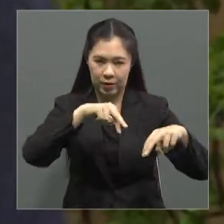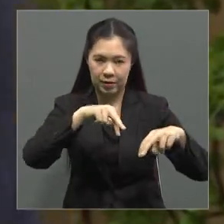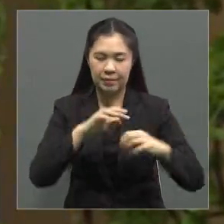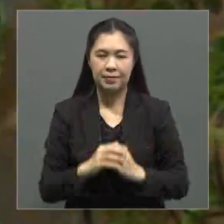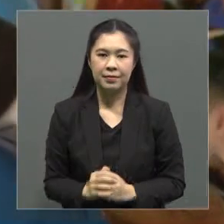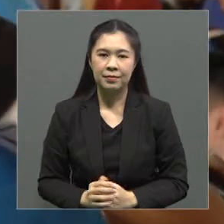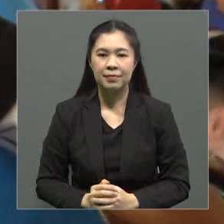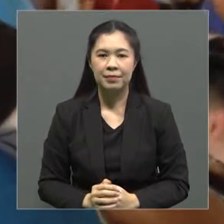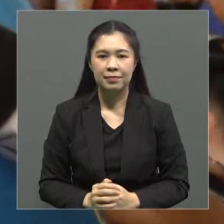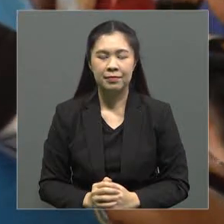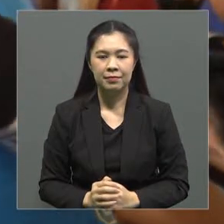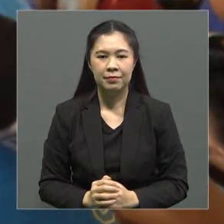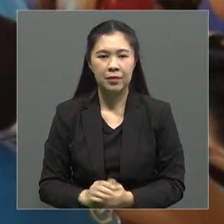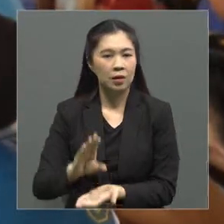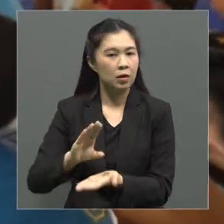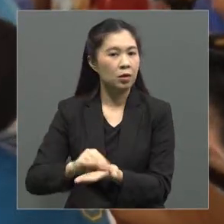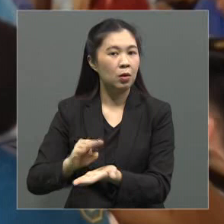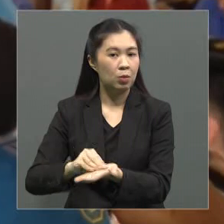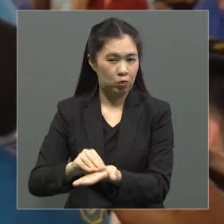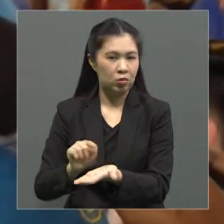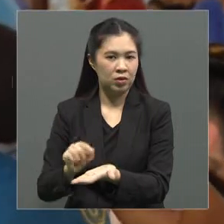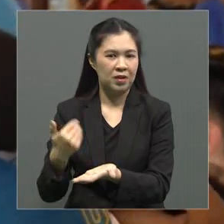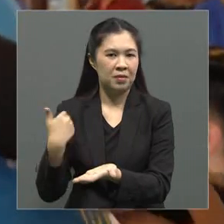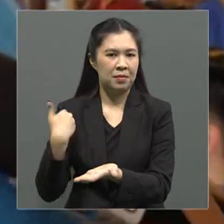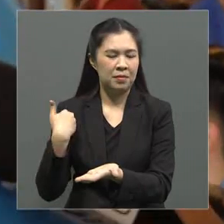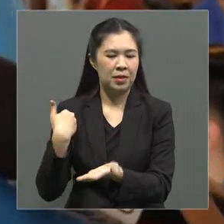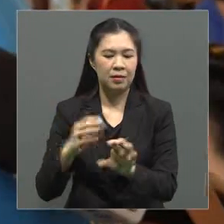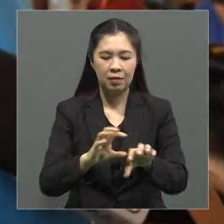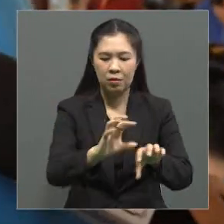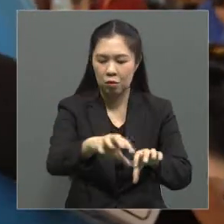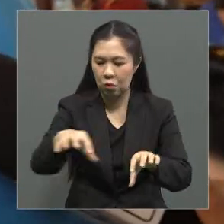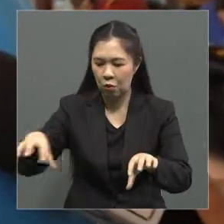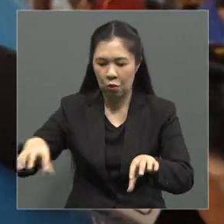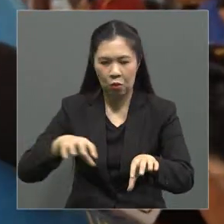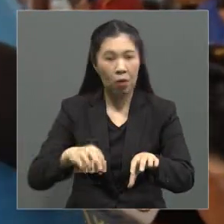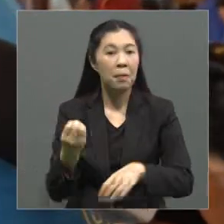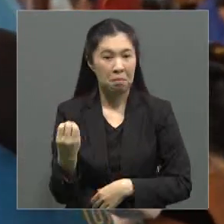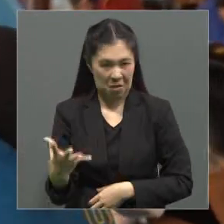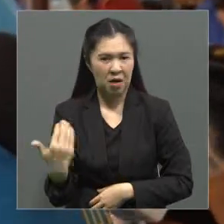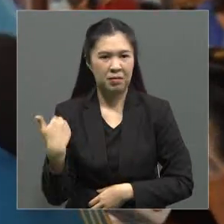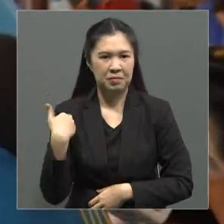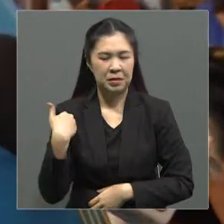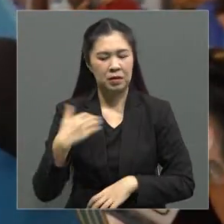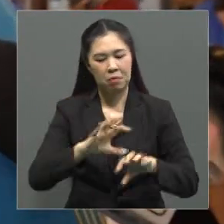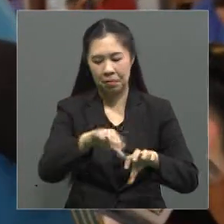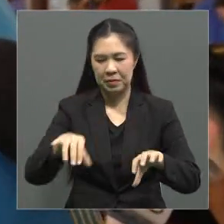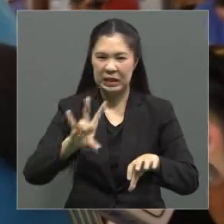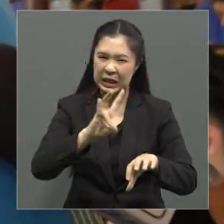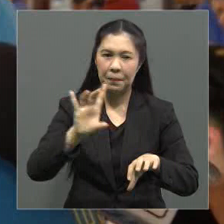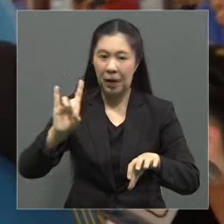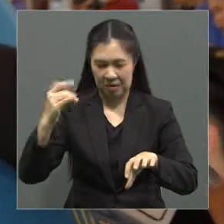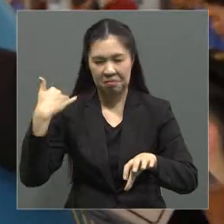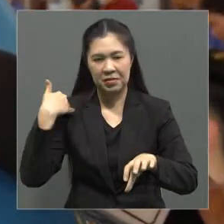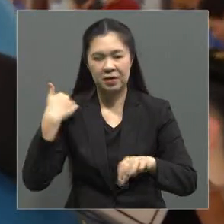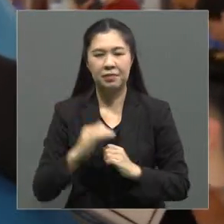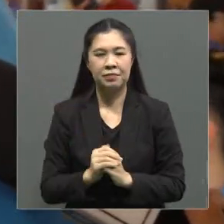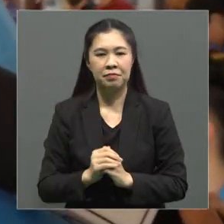ครับไปดูข้อมูลในพื้นที่อมีสถานประกอบการลักษณะแบบนี้อีกเป็นจำนวนมากอีกสักประมาณ7-8แห่งนะคะหลายคนชาวบ้าน